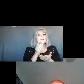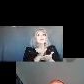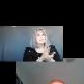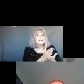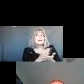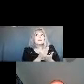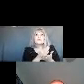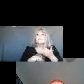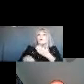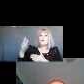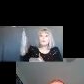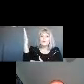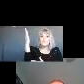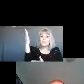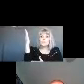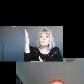deel